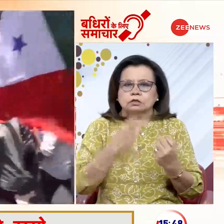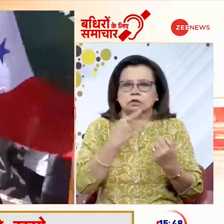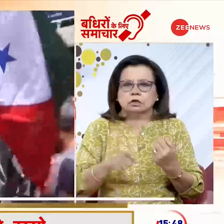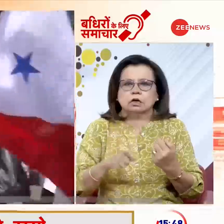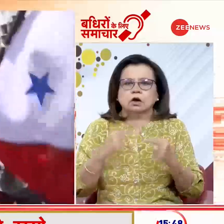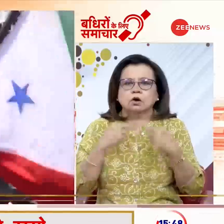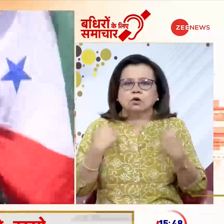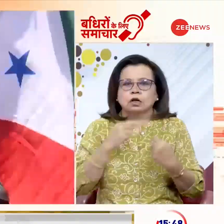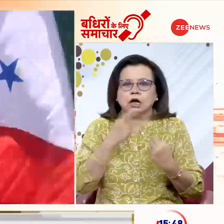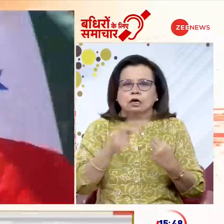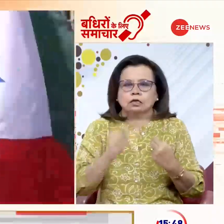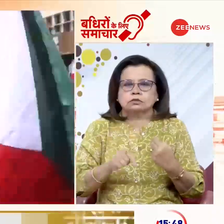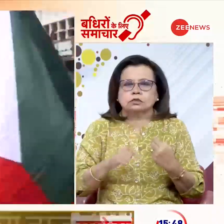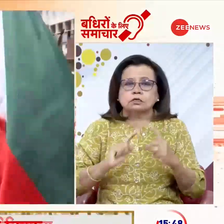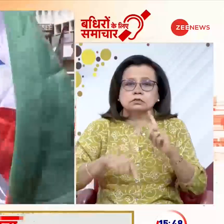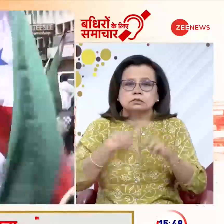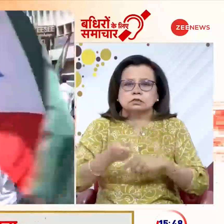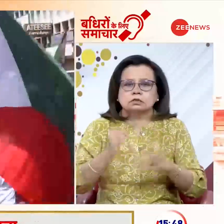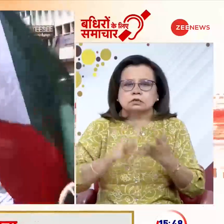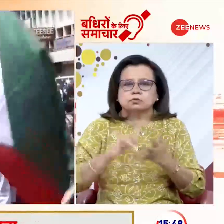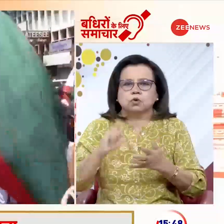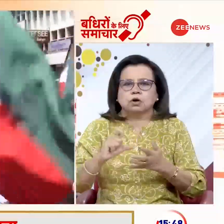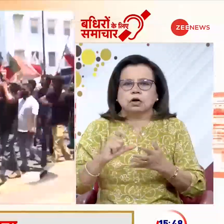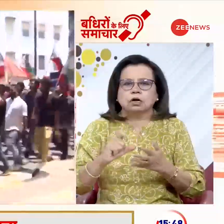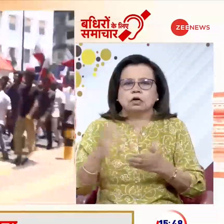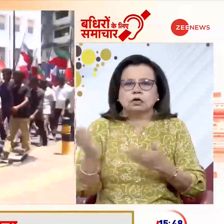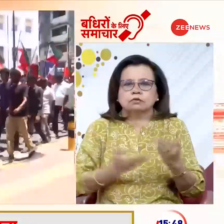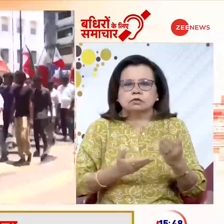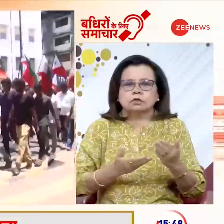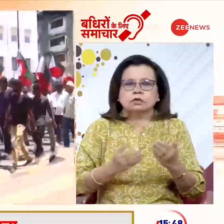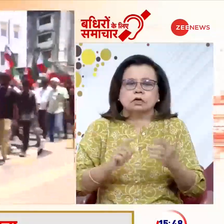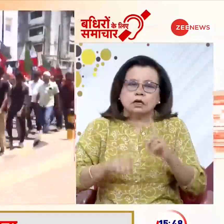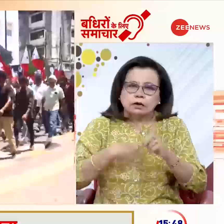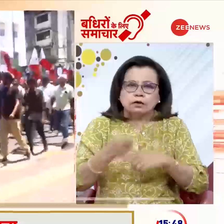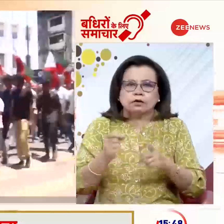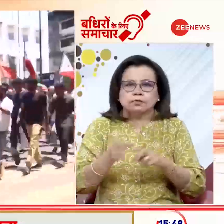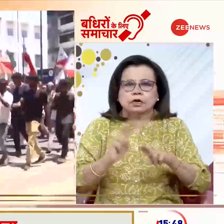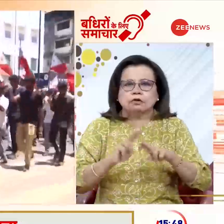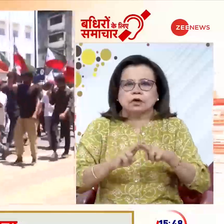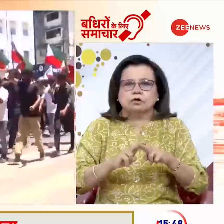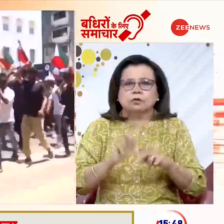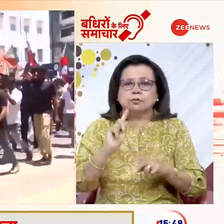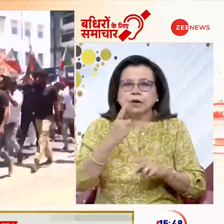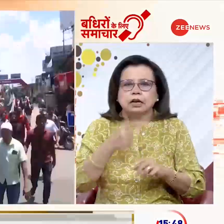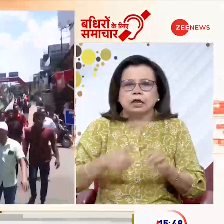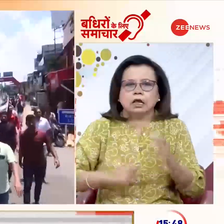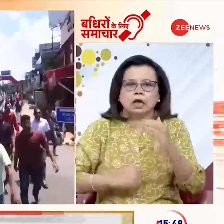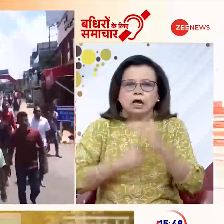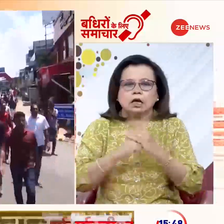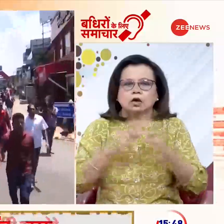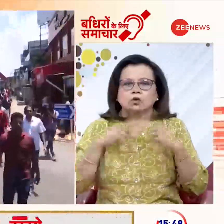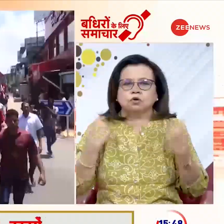है। कोर्ट ने कहा कि सीधे सुप्रीम कोर्ट आने की बजाय PFI को पहले हाई कोर्ट